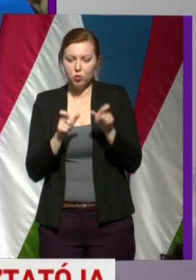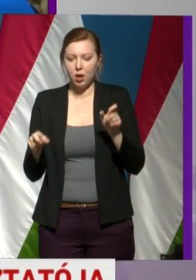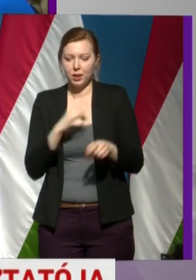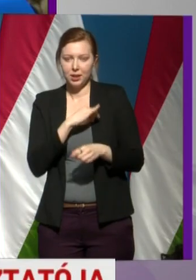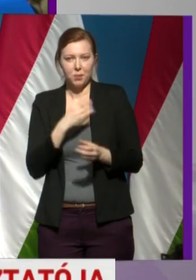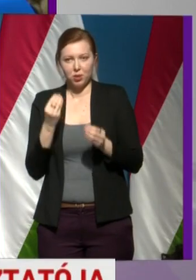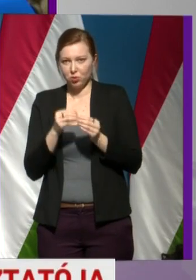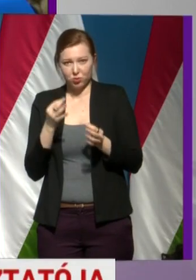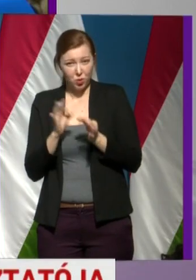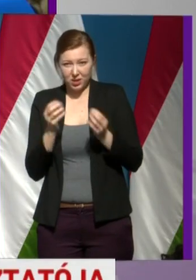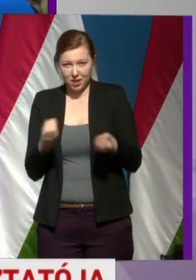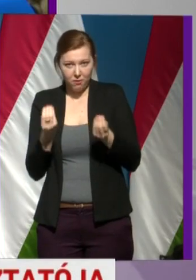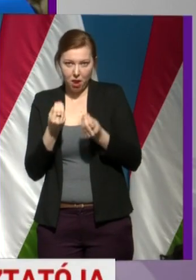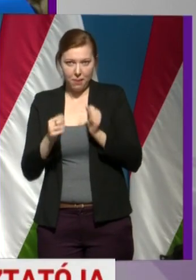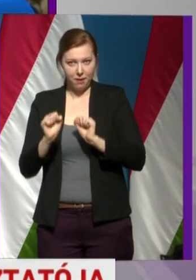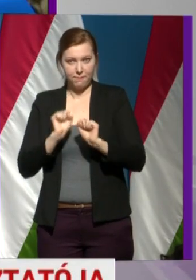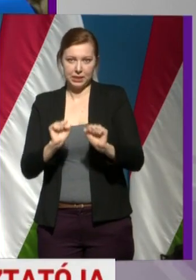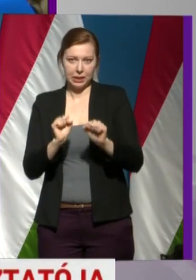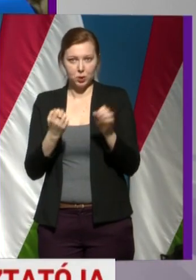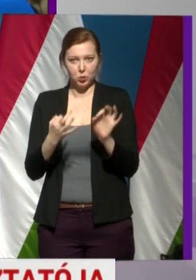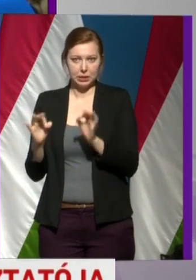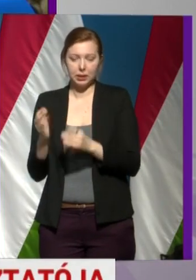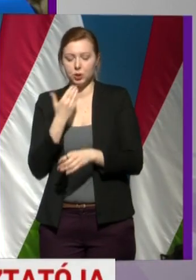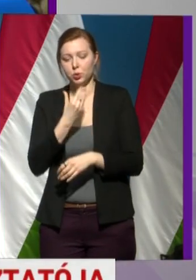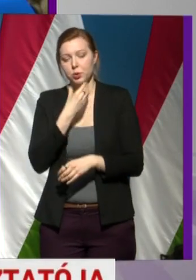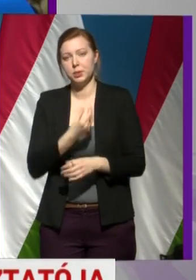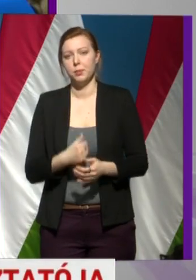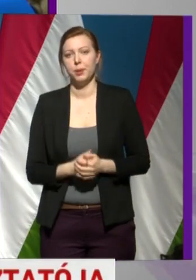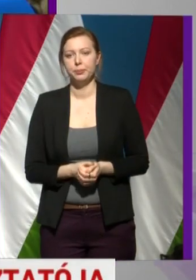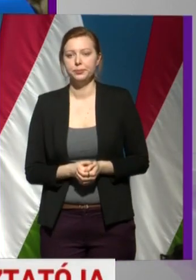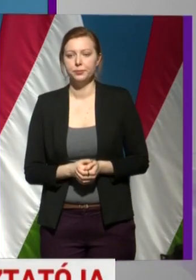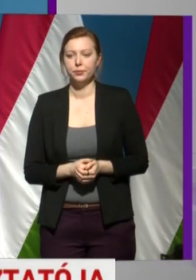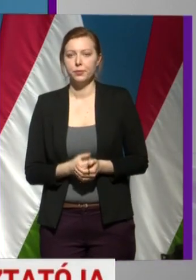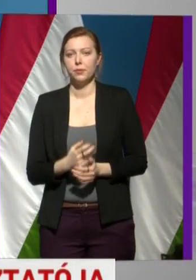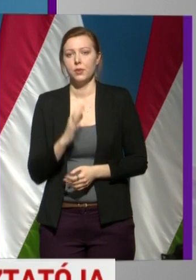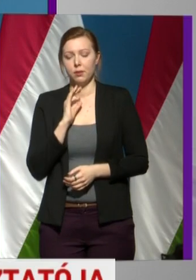érdekében történik-e valami védekező intézkedés. Köszönöm szépen.